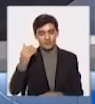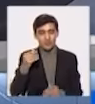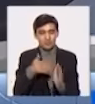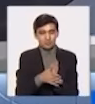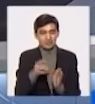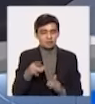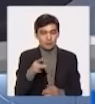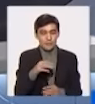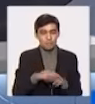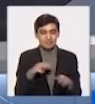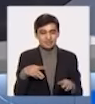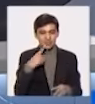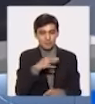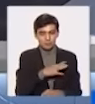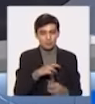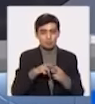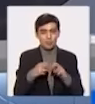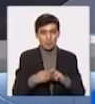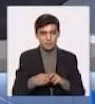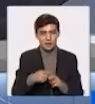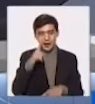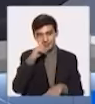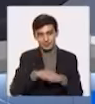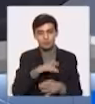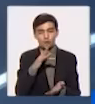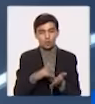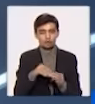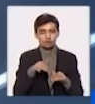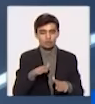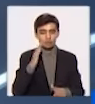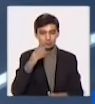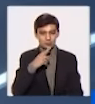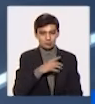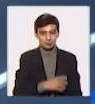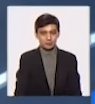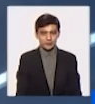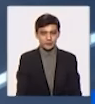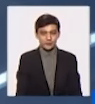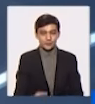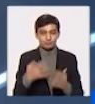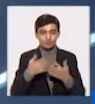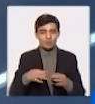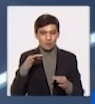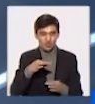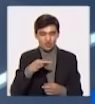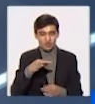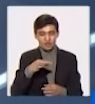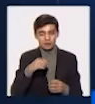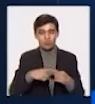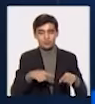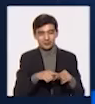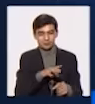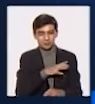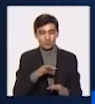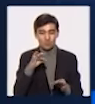айтқан министрлер мәселені қала әкімдігі шешет дегенге келтірді. Ал есеп комитетінің Астана ЛРТ жобасына қатысты